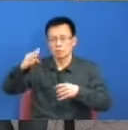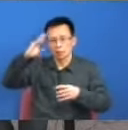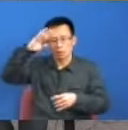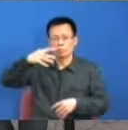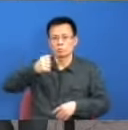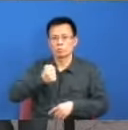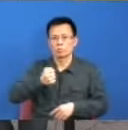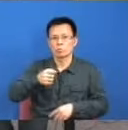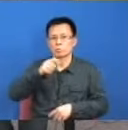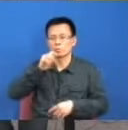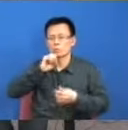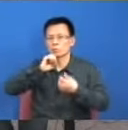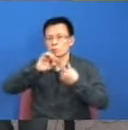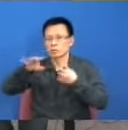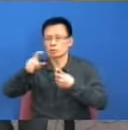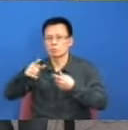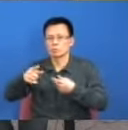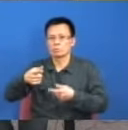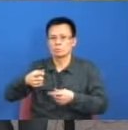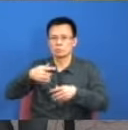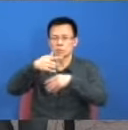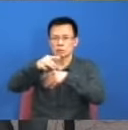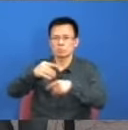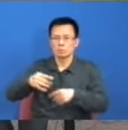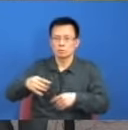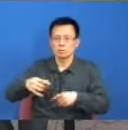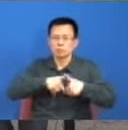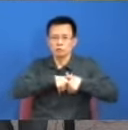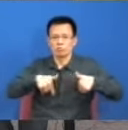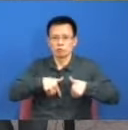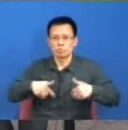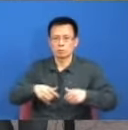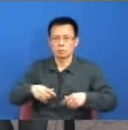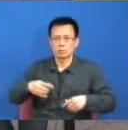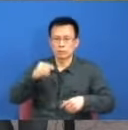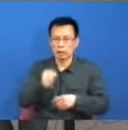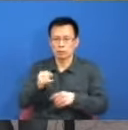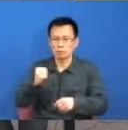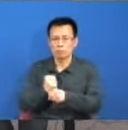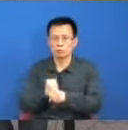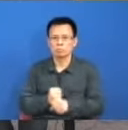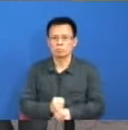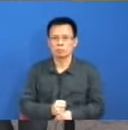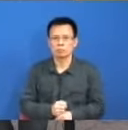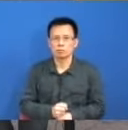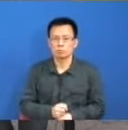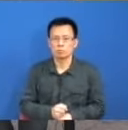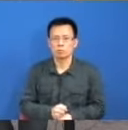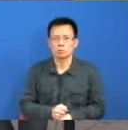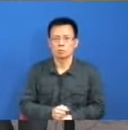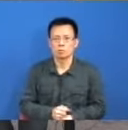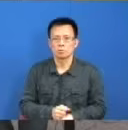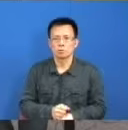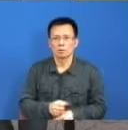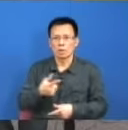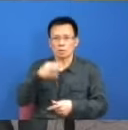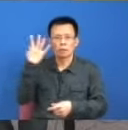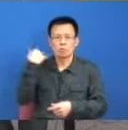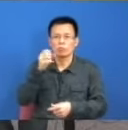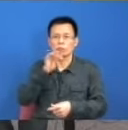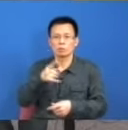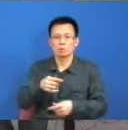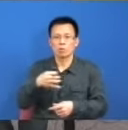叫前邊啲差人做嘢咯。 係，即係要用啲嚇。 咁呢個一定係有因素，因為其實講真，